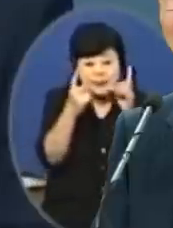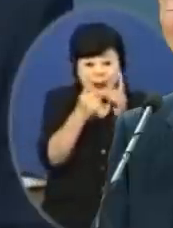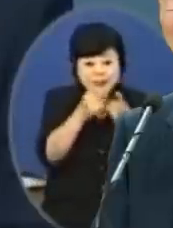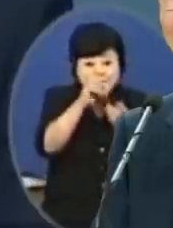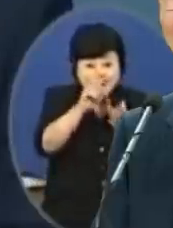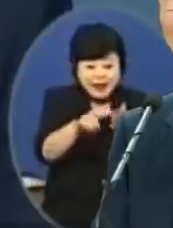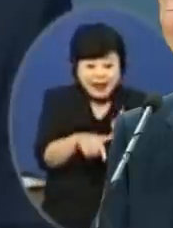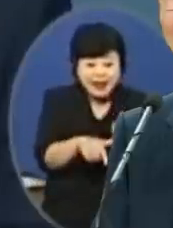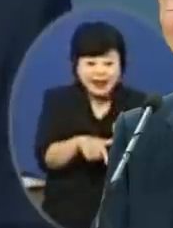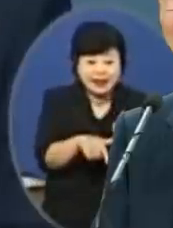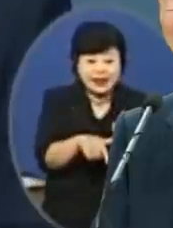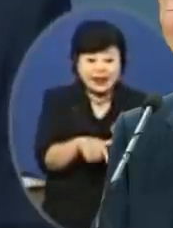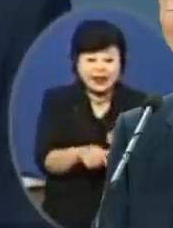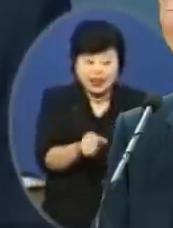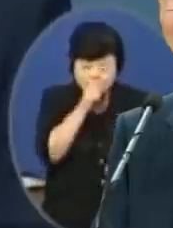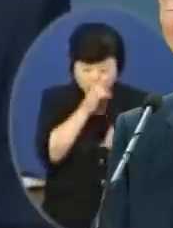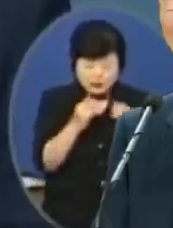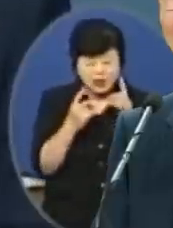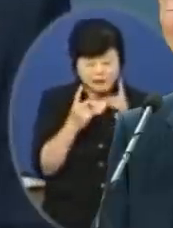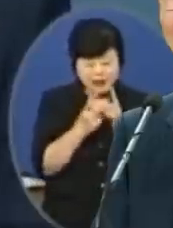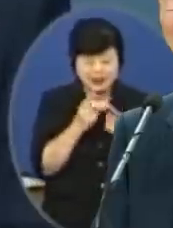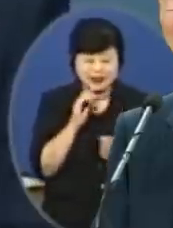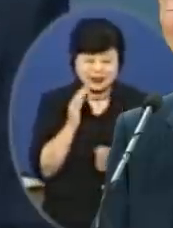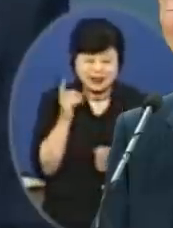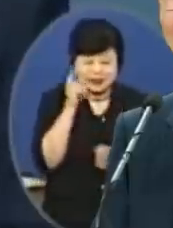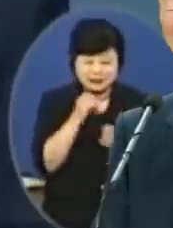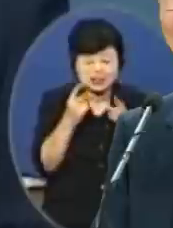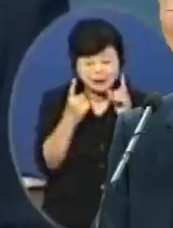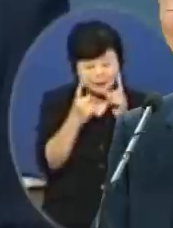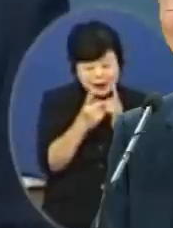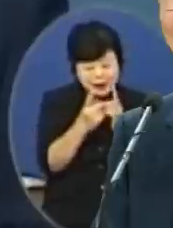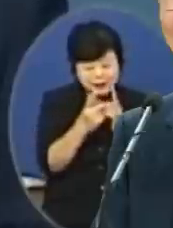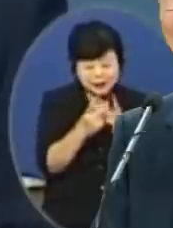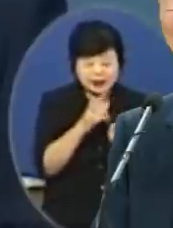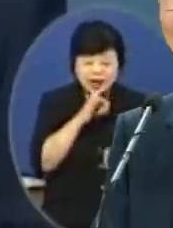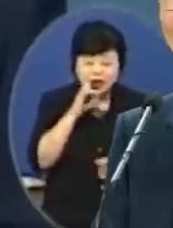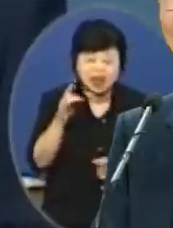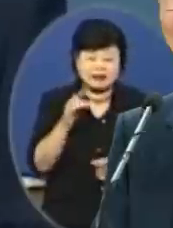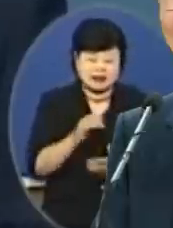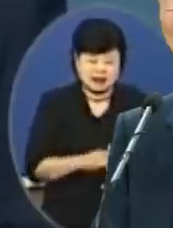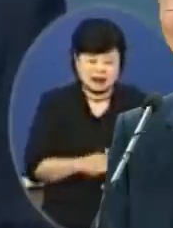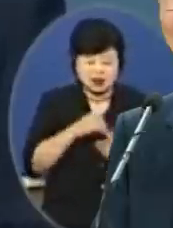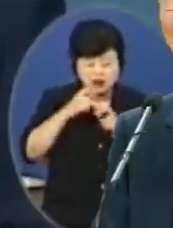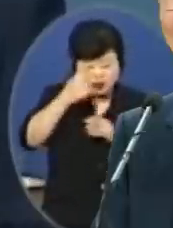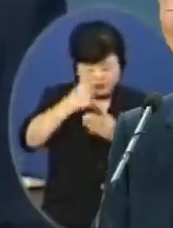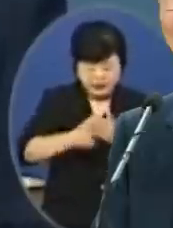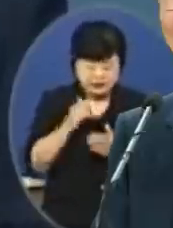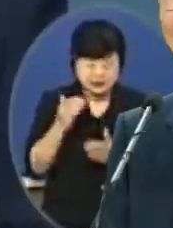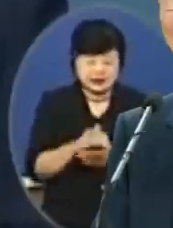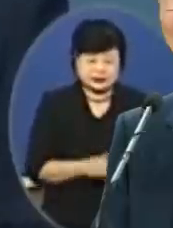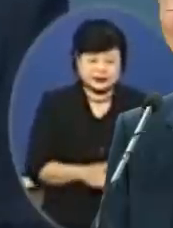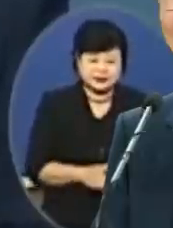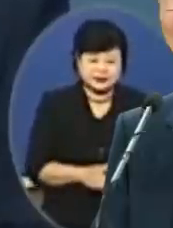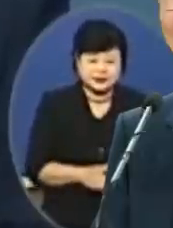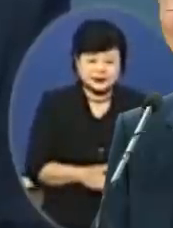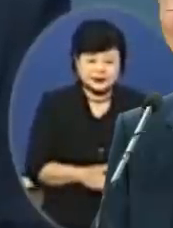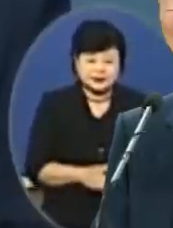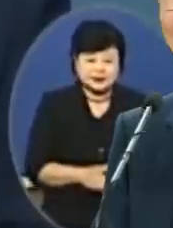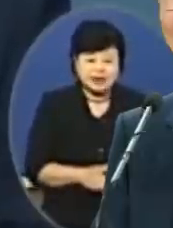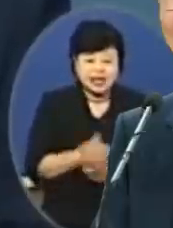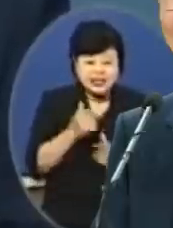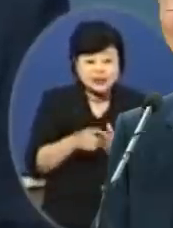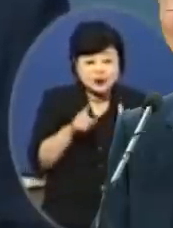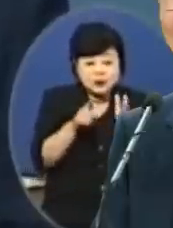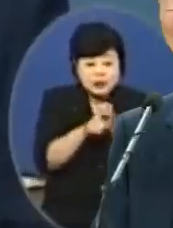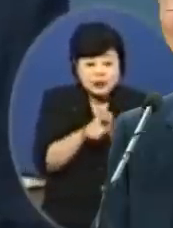때 좋은 사람을 만나야지, 나쁜 사람을 만나면 그 사람의 유혹에 끌려 들어가게 되는 것입니다. 예수